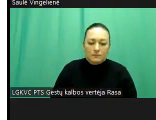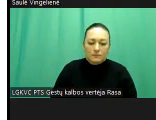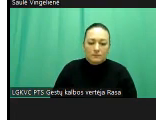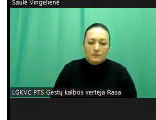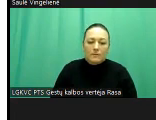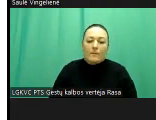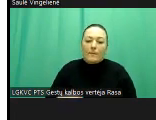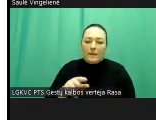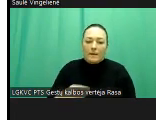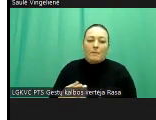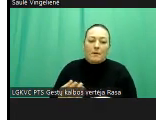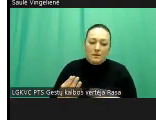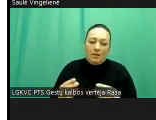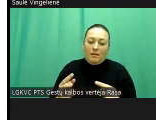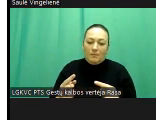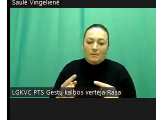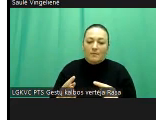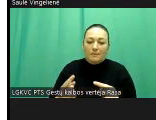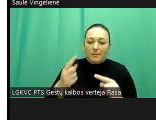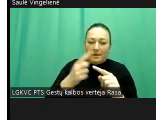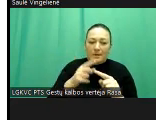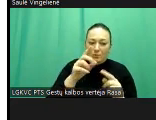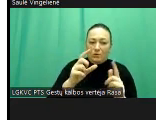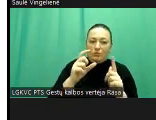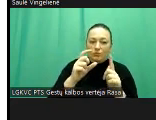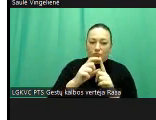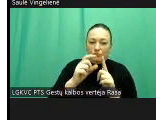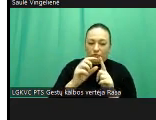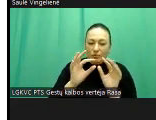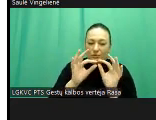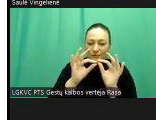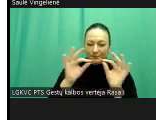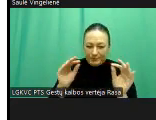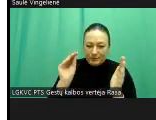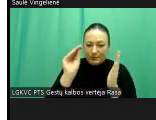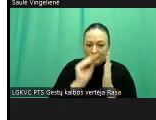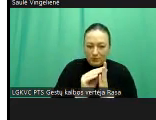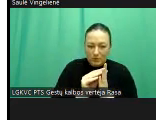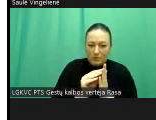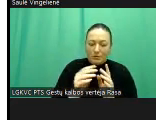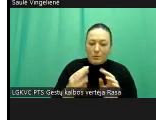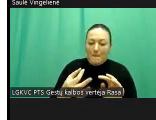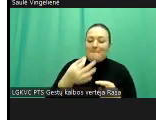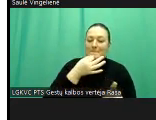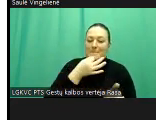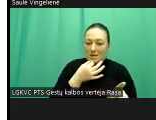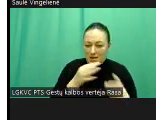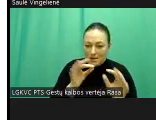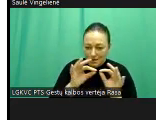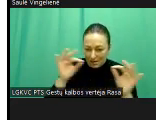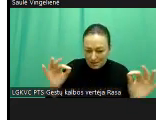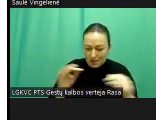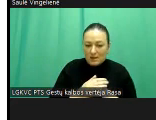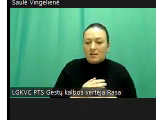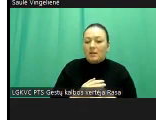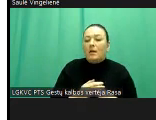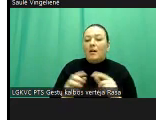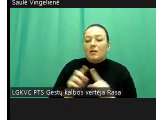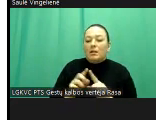Ir mes įtraukime ir šį teiginį, kuris mums patinka, ir tai yra vėlgi